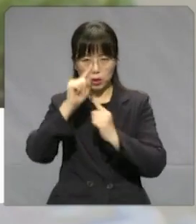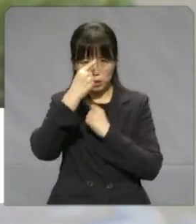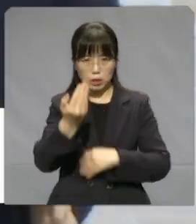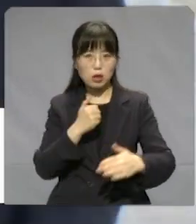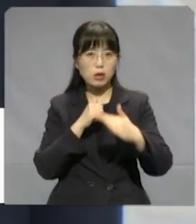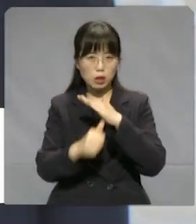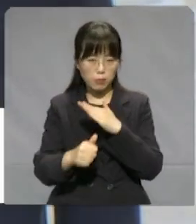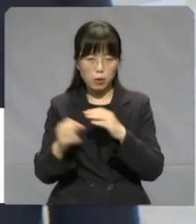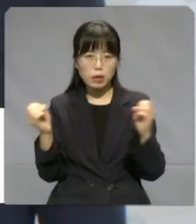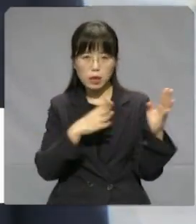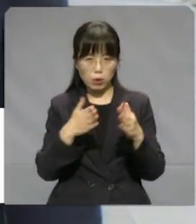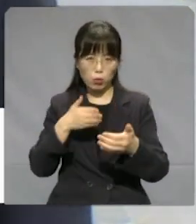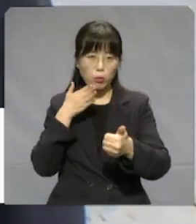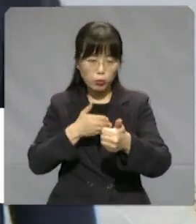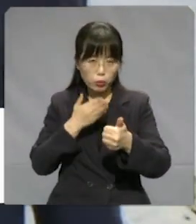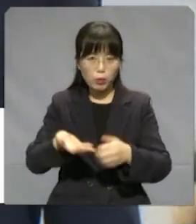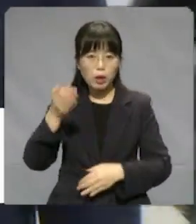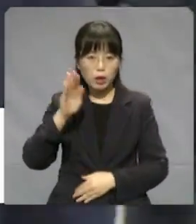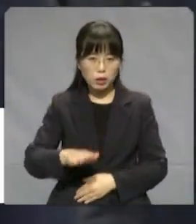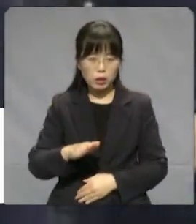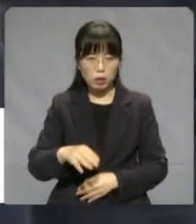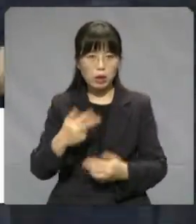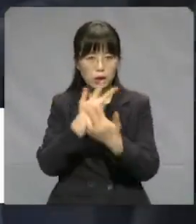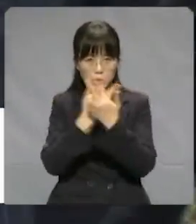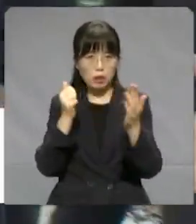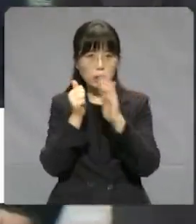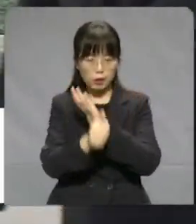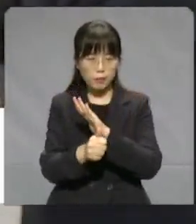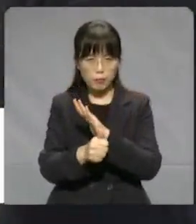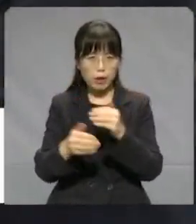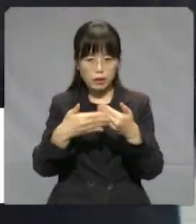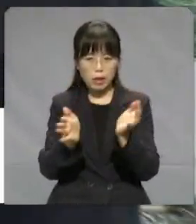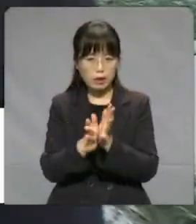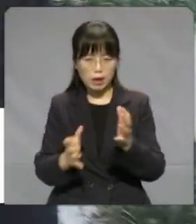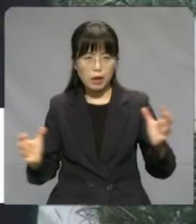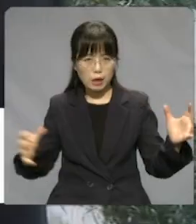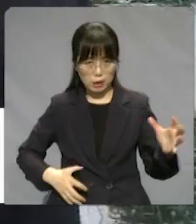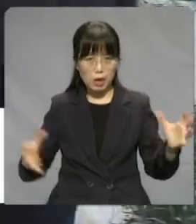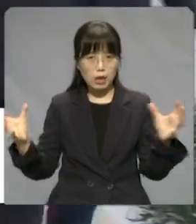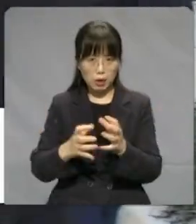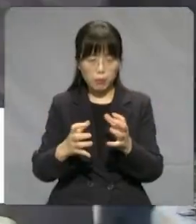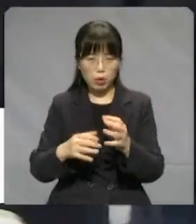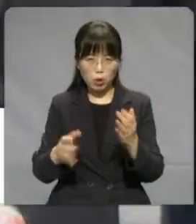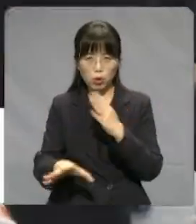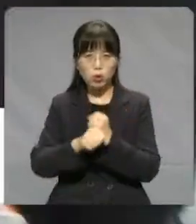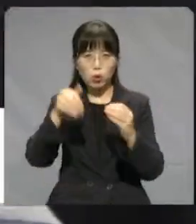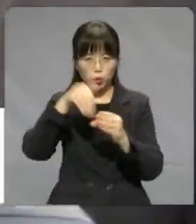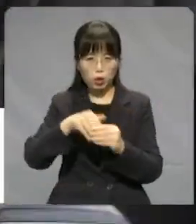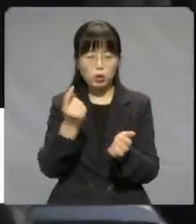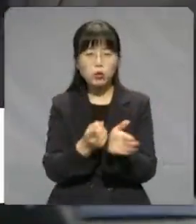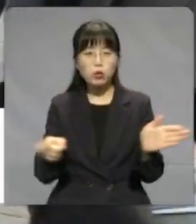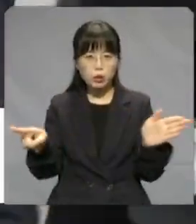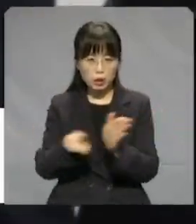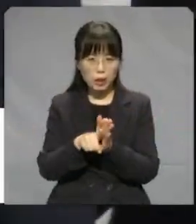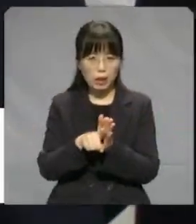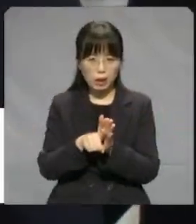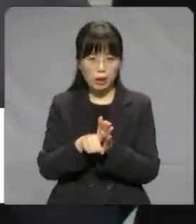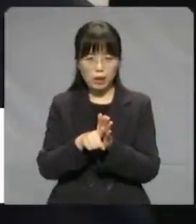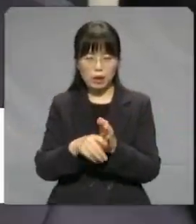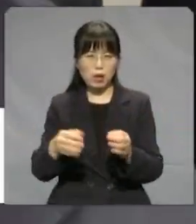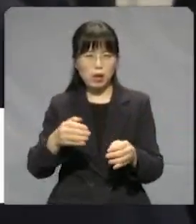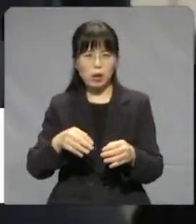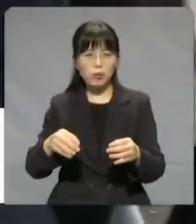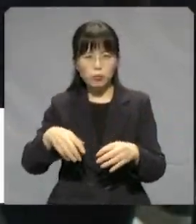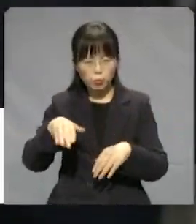전 대표와의 대화를 주문한 건데 이 대표는 당의 단합과 총선을 위해 산이든 물이든 건너지 못할